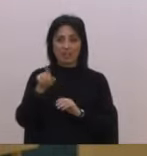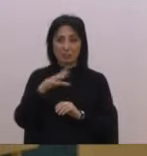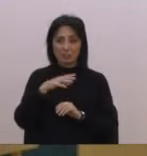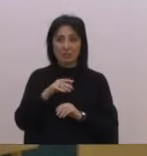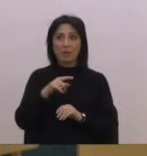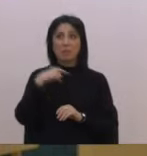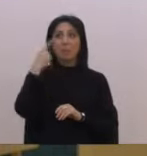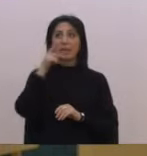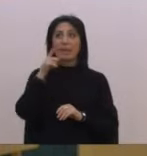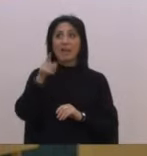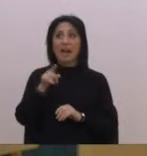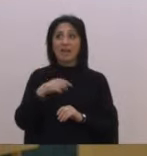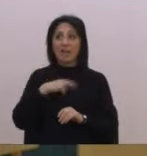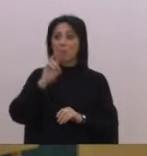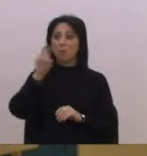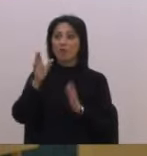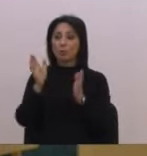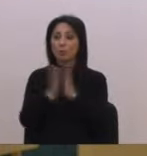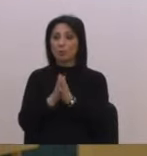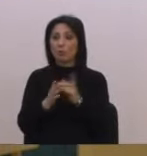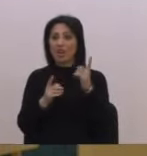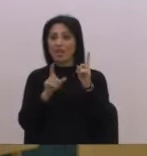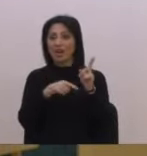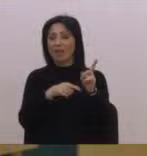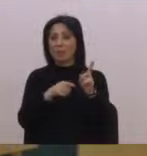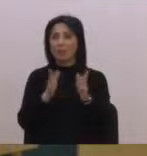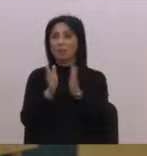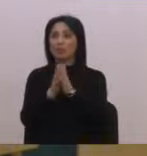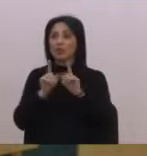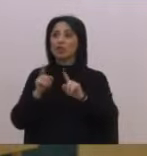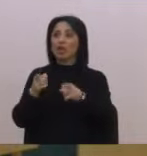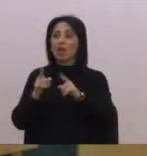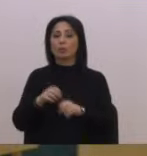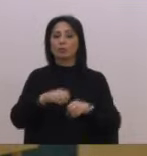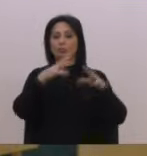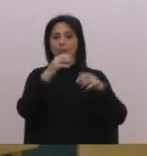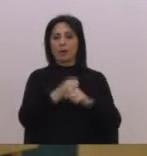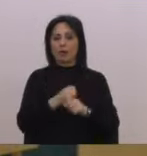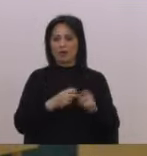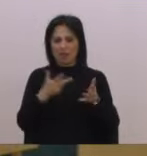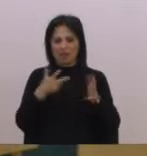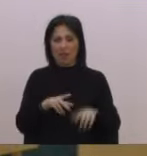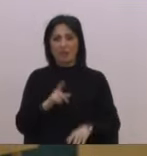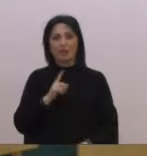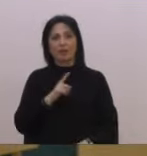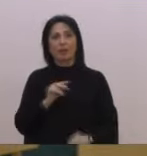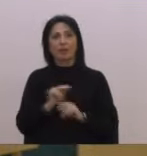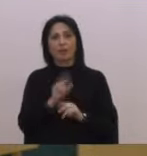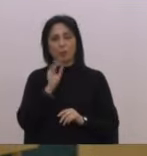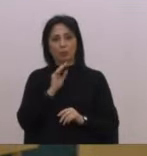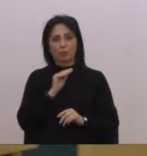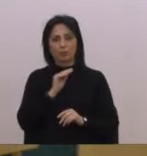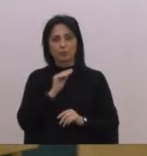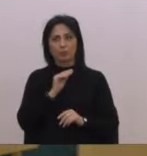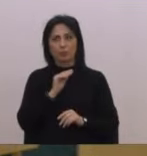pe iadat cuena arbove de arctovet, arșegat, uhet, arboctovet, da se șemdic, da se șemdic.